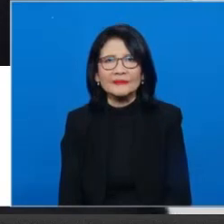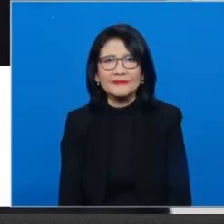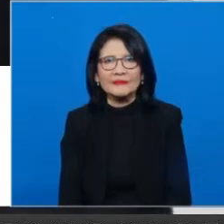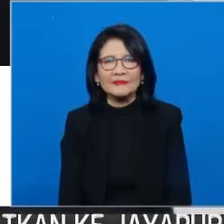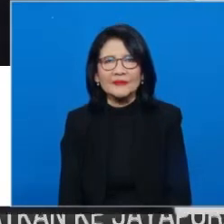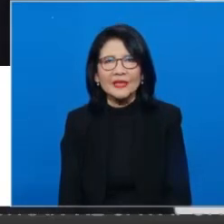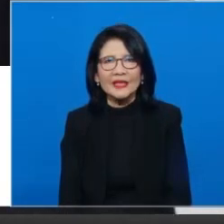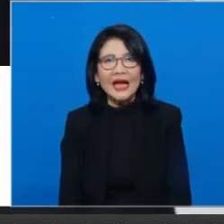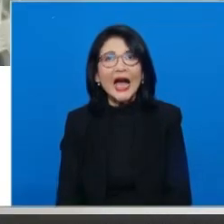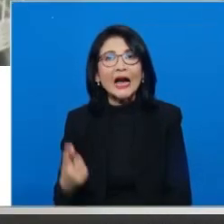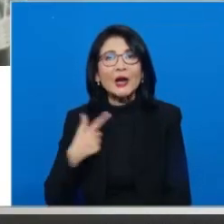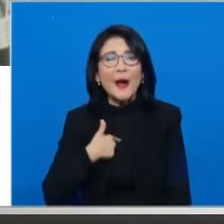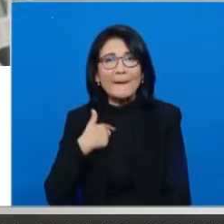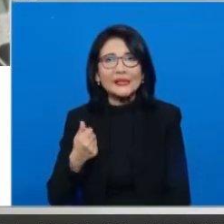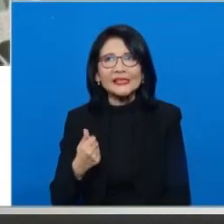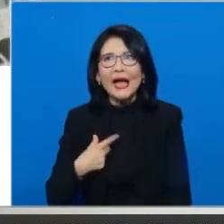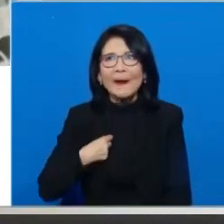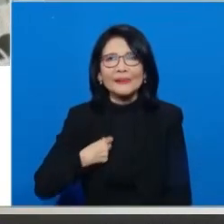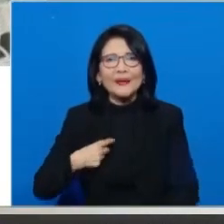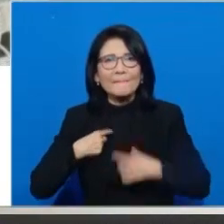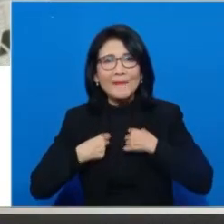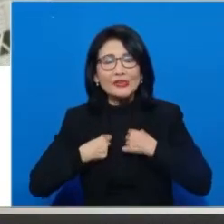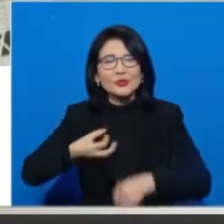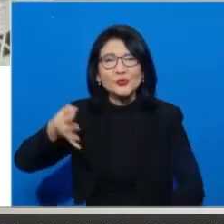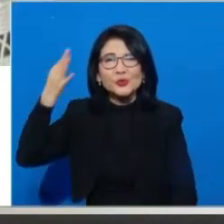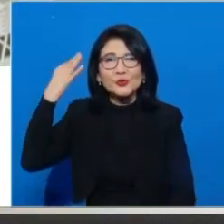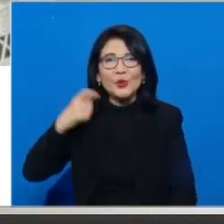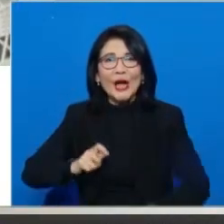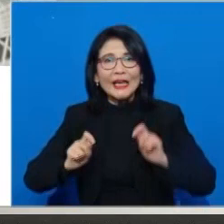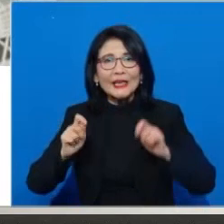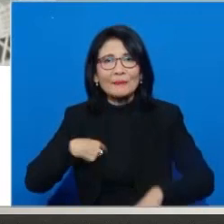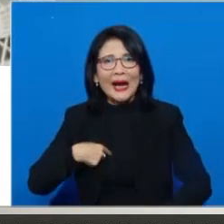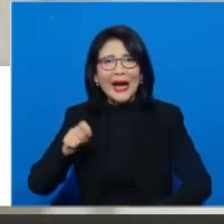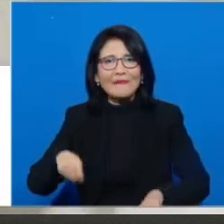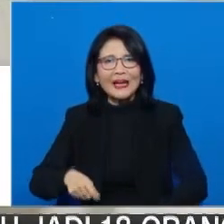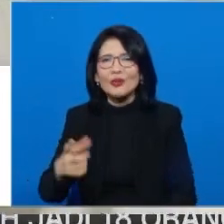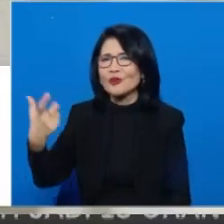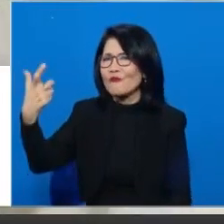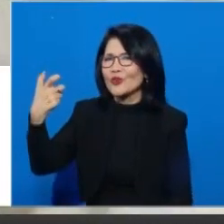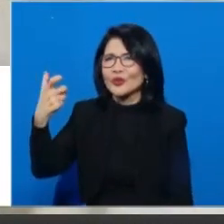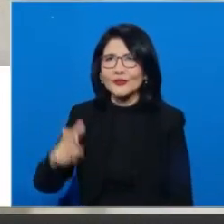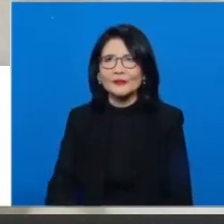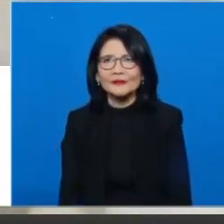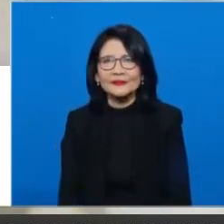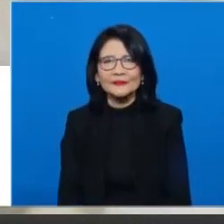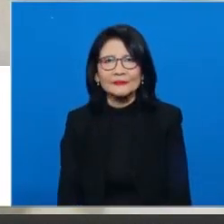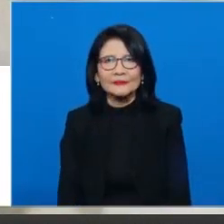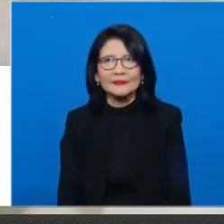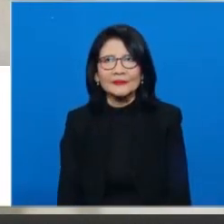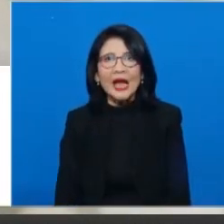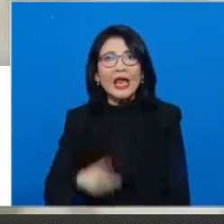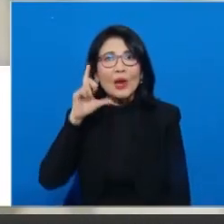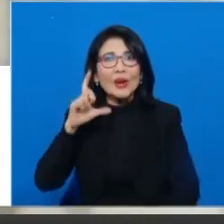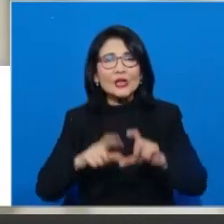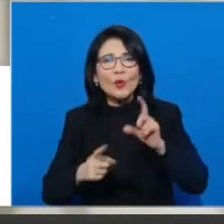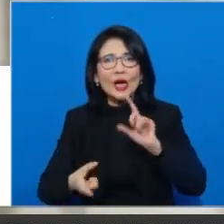masa lalu, pengunjung dapat meminjam busana lawas yang kemudian digunakan untuk berfoto-foto. Lawang Sewu kalau kita lihat sejarahnya